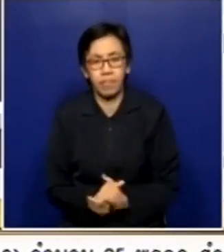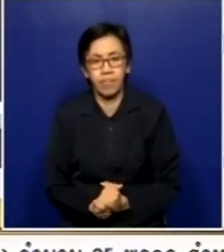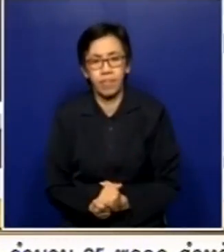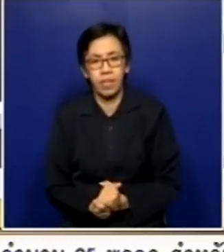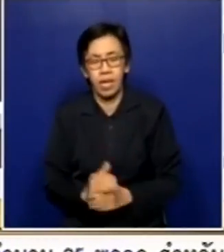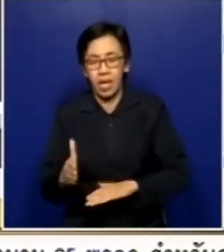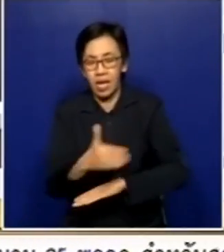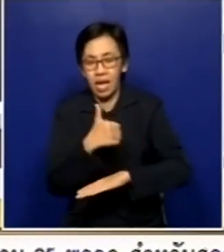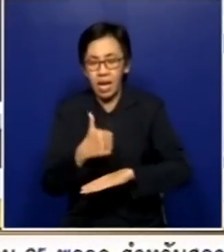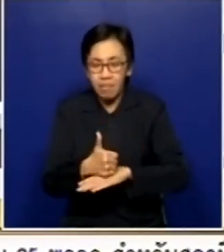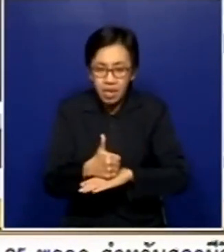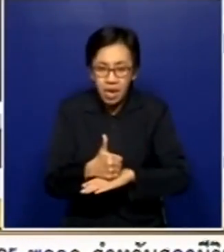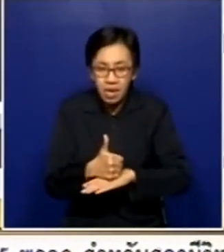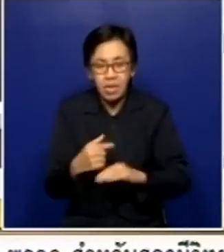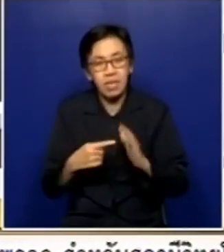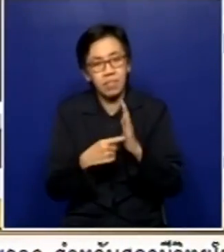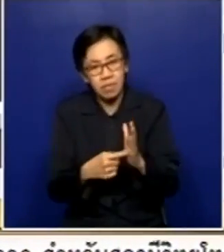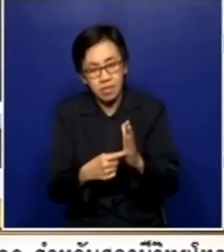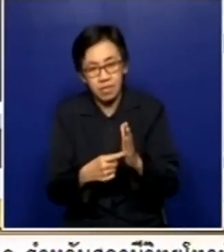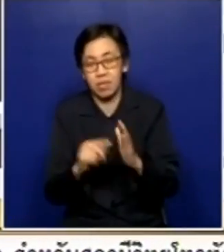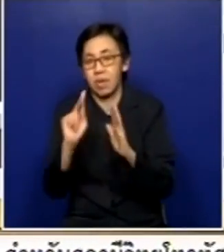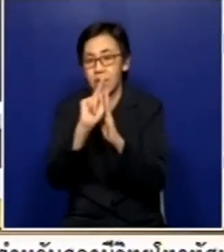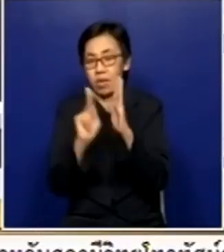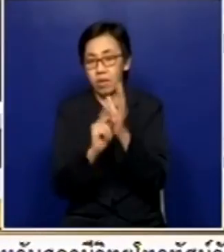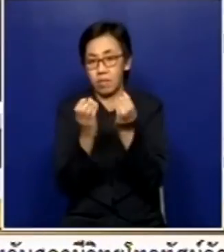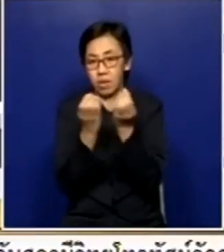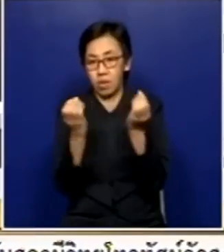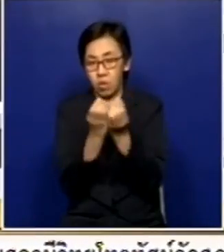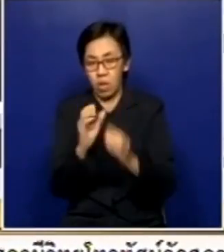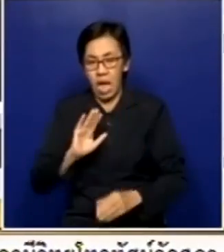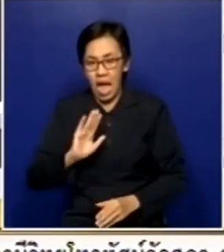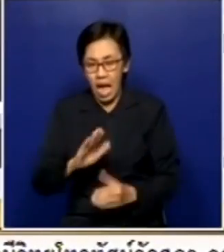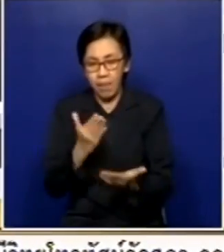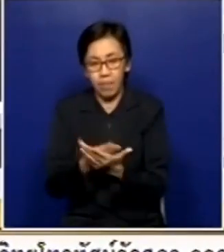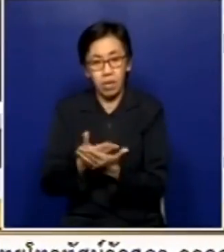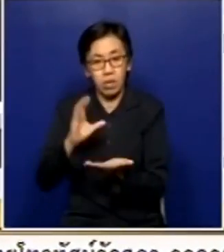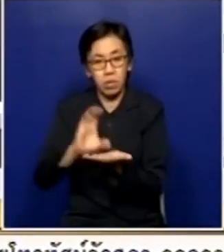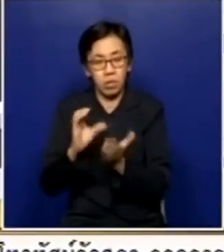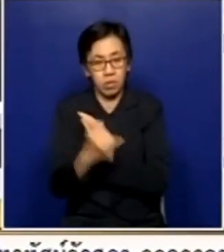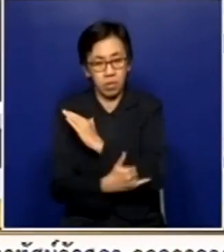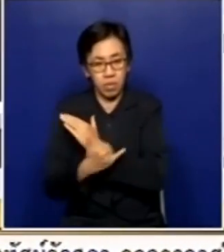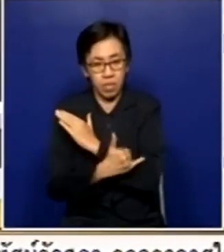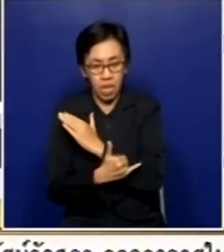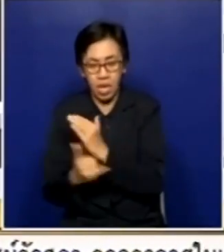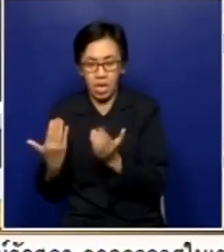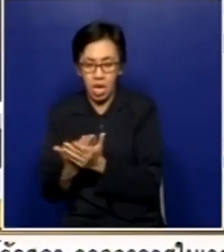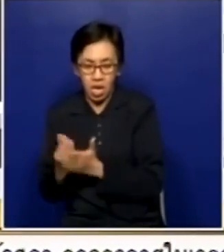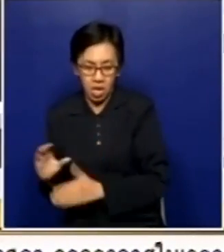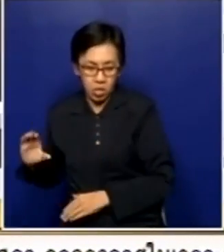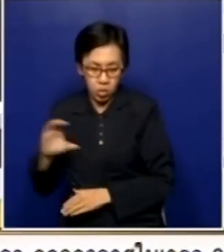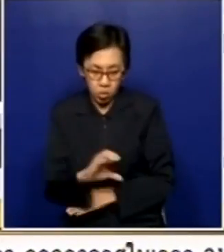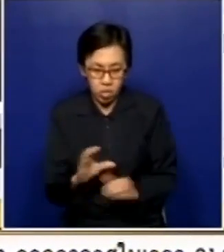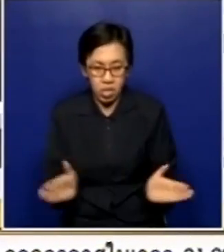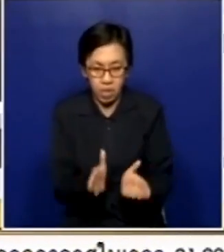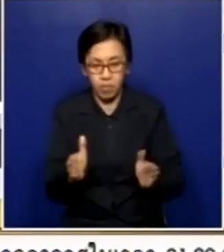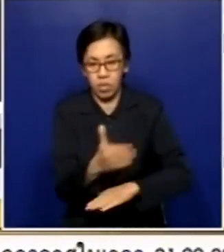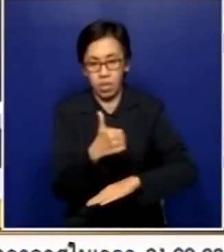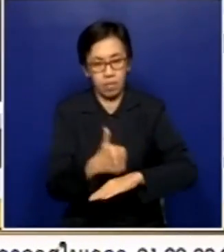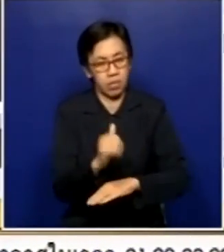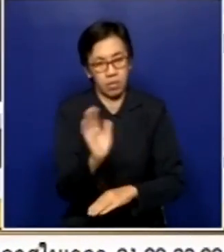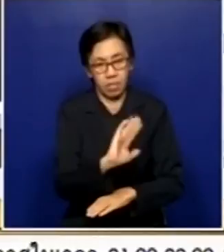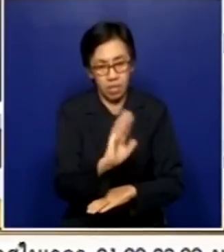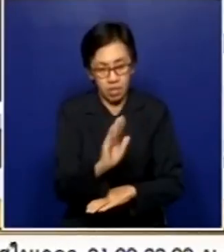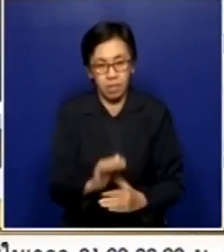ทางการเมืองซึ่งและธรรมนูญนั้นห้ามทุนต่างชาติสนับสนุนทางการเมืองร่าง